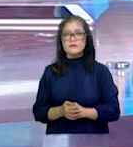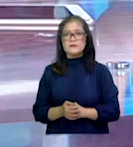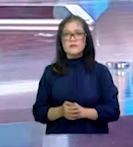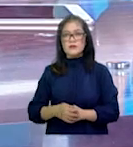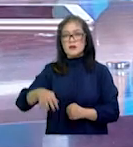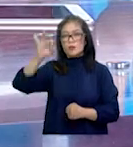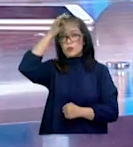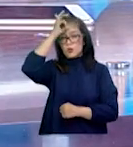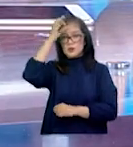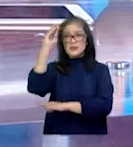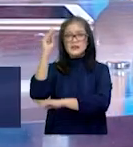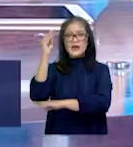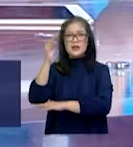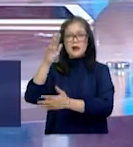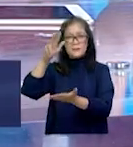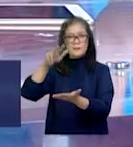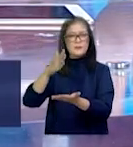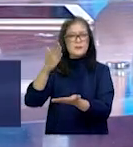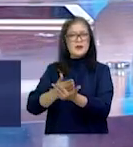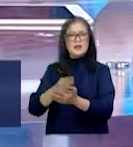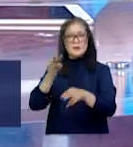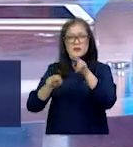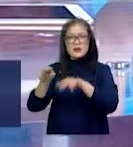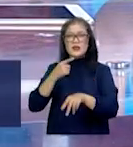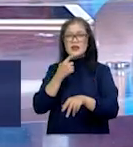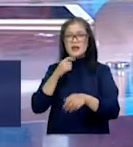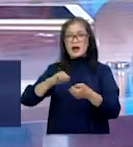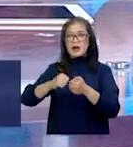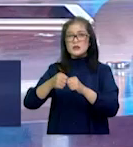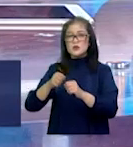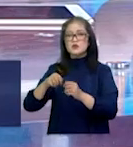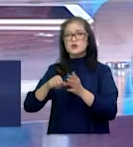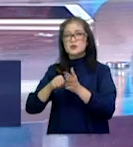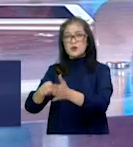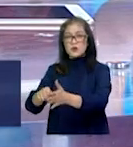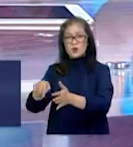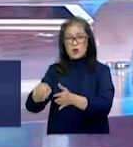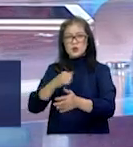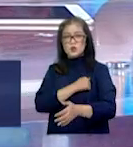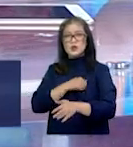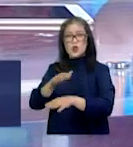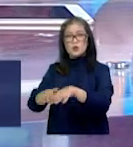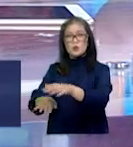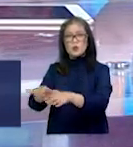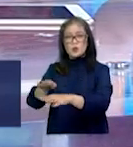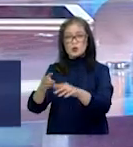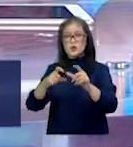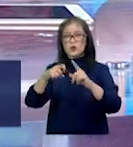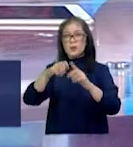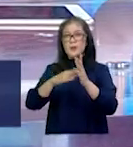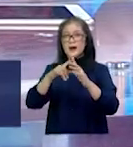Mirsa, Polda Metro Jaya menghentikan penyidikan kasus penimbunan sembako bantuan sosial presiden di lapangan KSU Sukmajaya Depok, Jawa Barat.